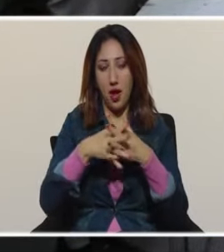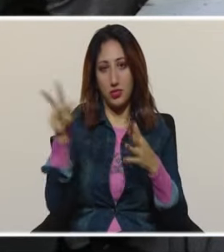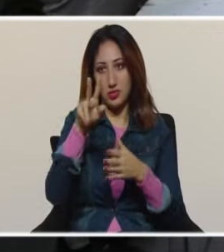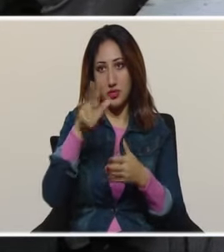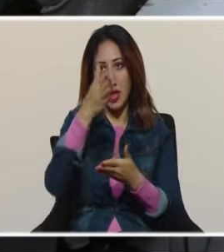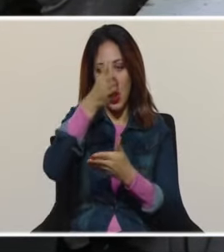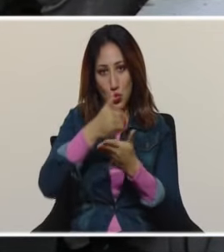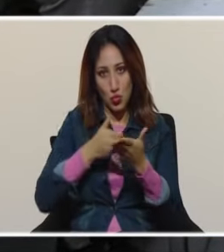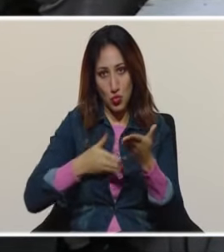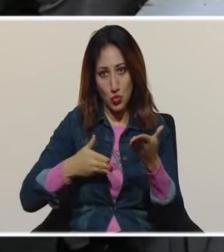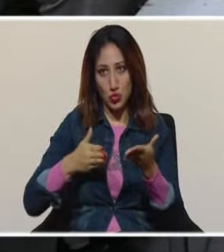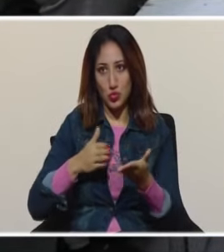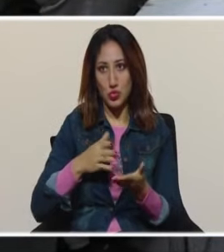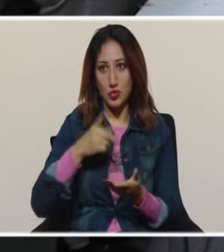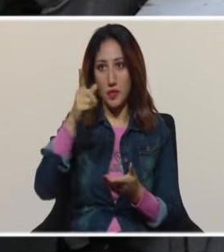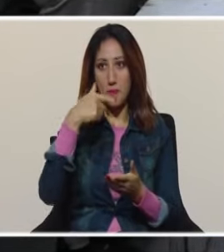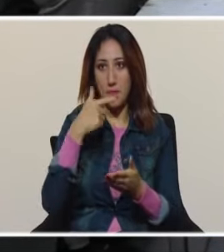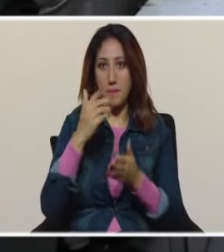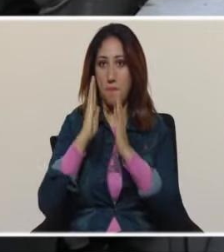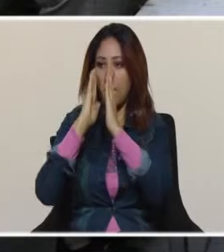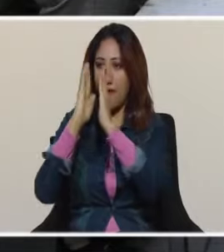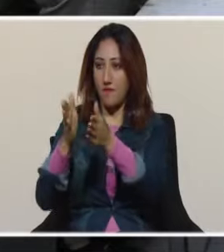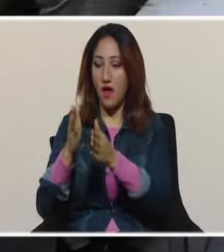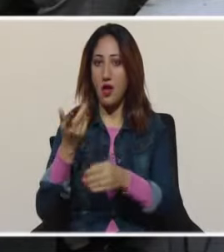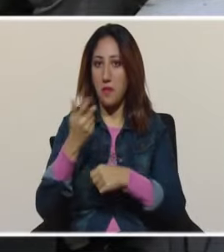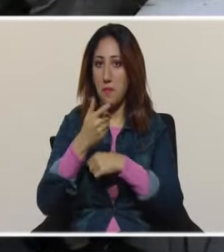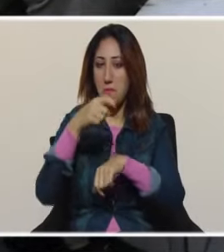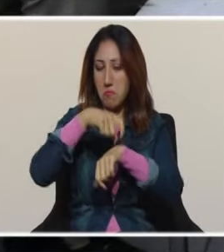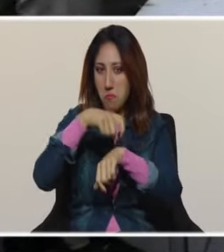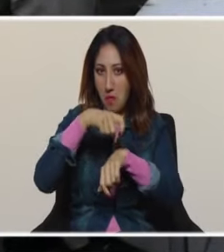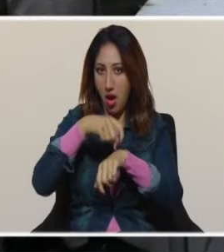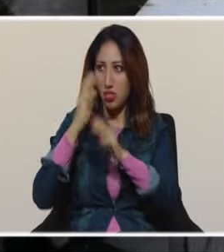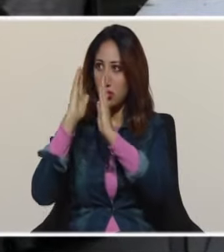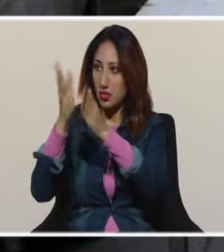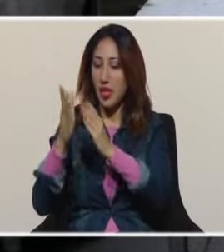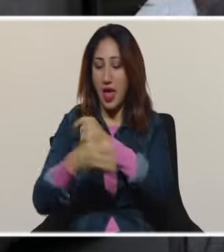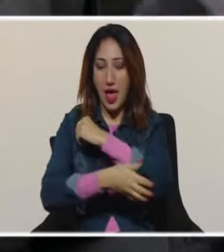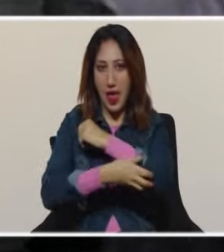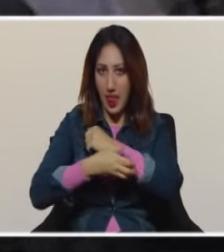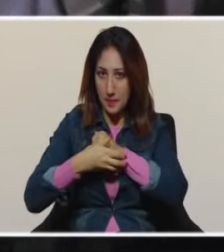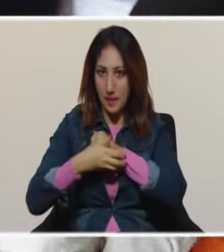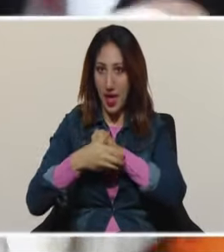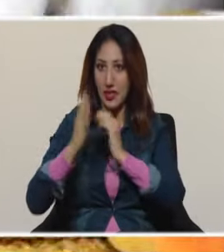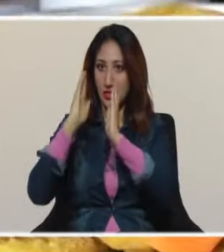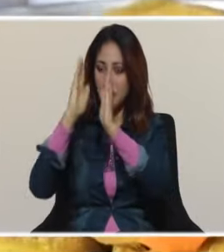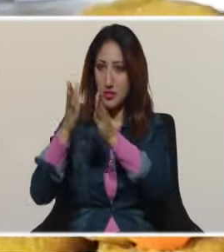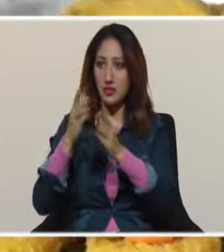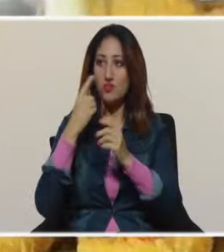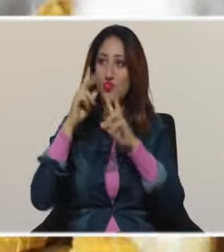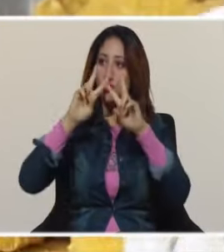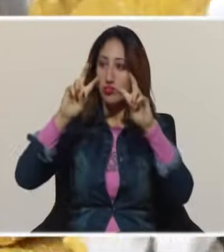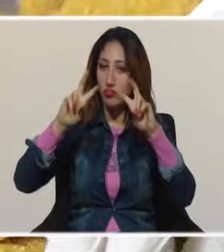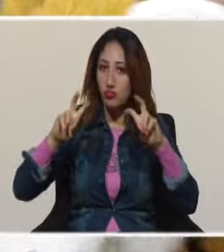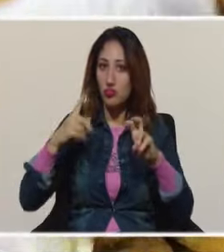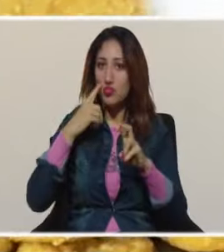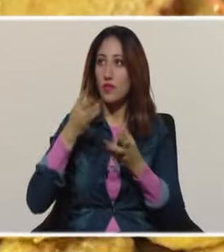ونقسم ونعمل فايلات للمرضى اللي عندها، بنعمل فايلات للحالات اللي عندها، دراستها للحالة نفسها،